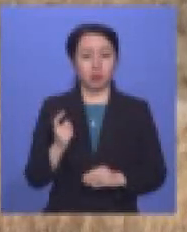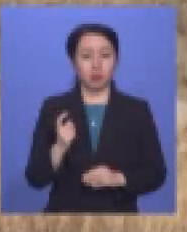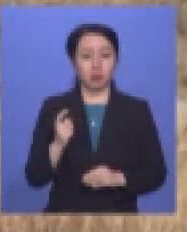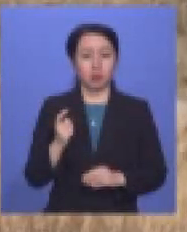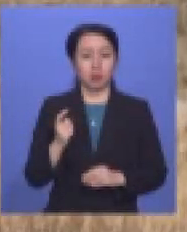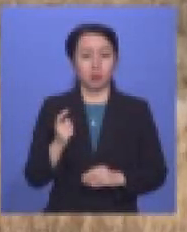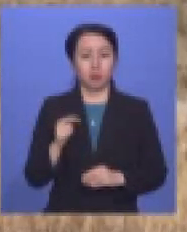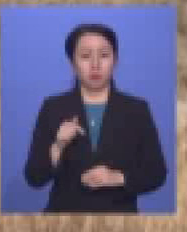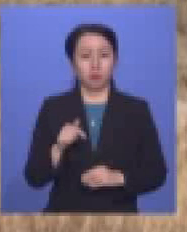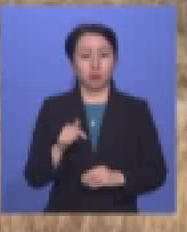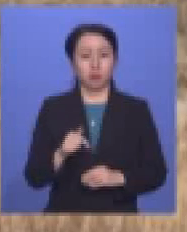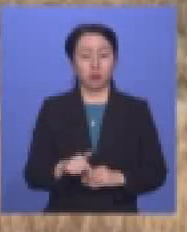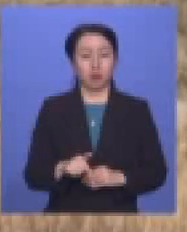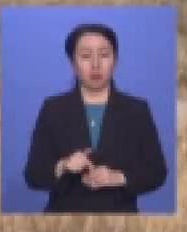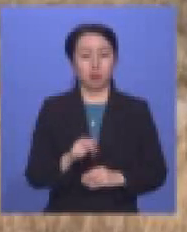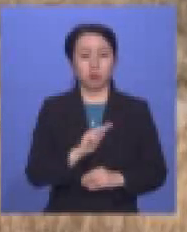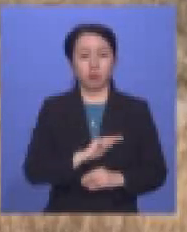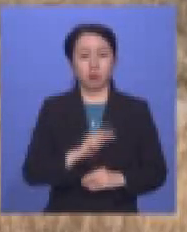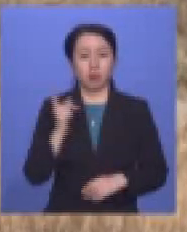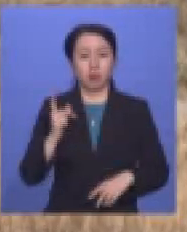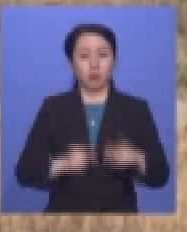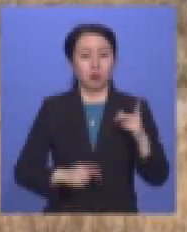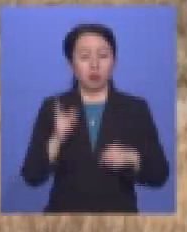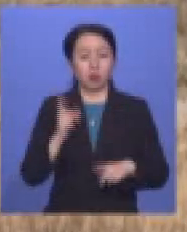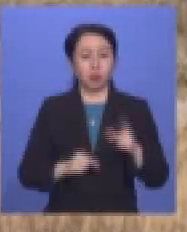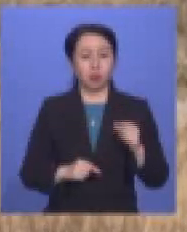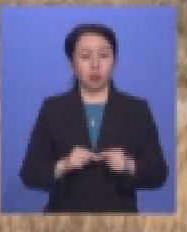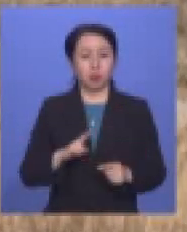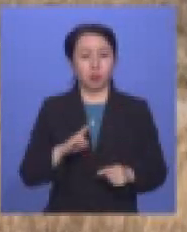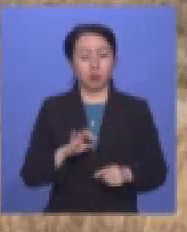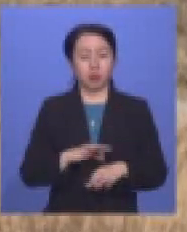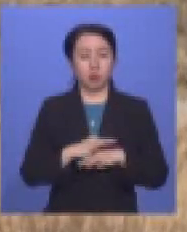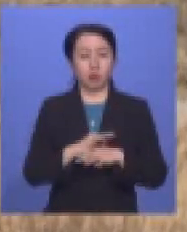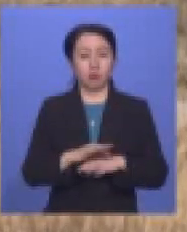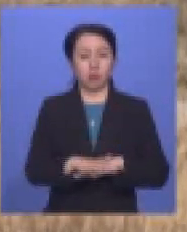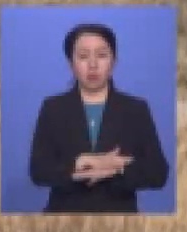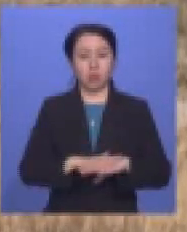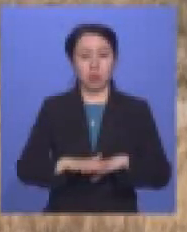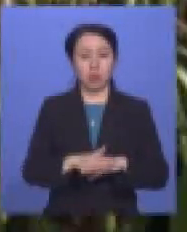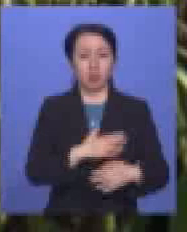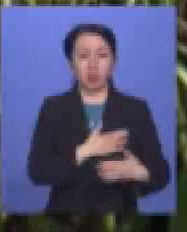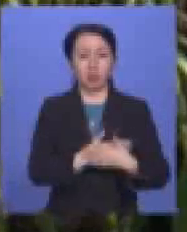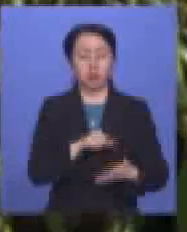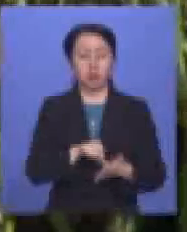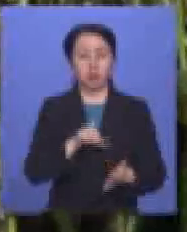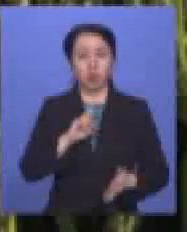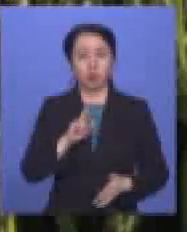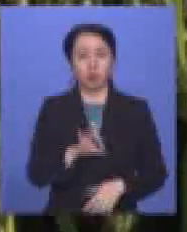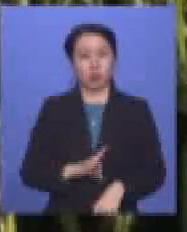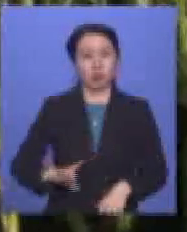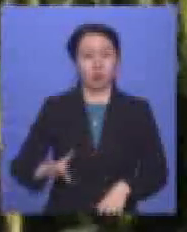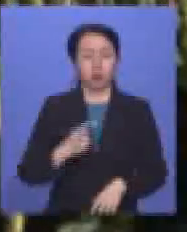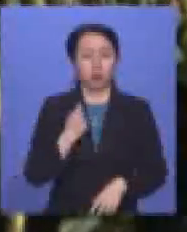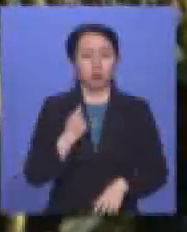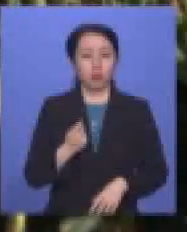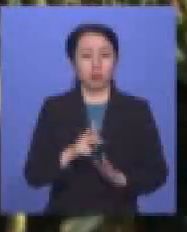же продукты молочные. У нас вот ярмарки проходят, население активно наше участвует. В Акаинском районе не